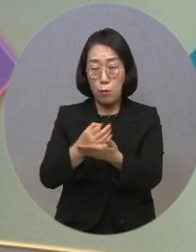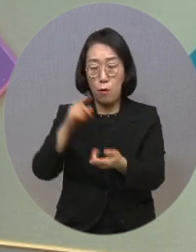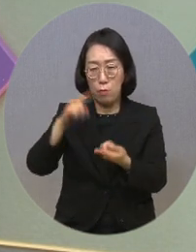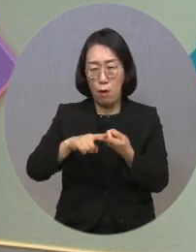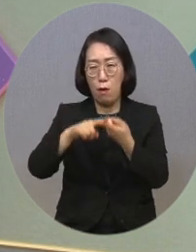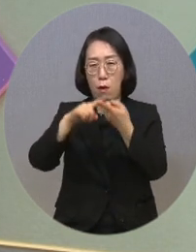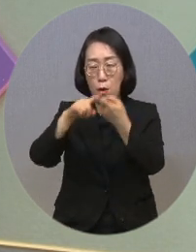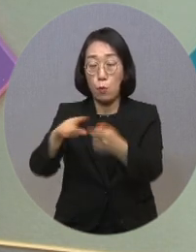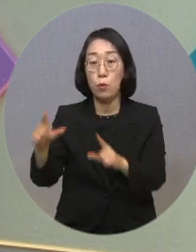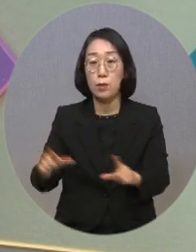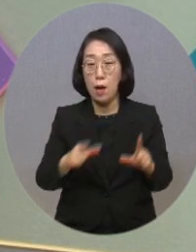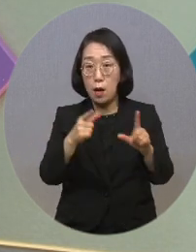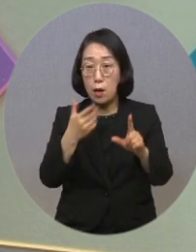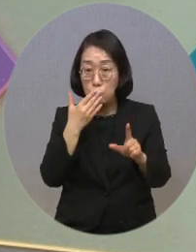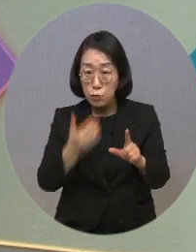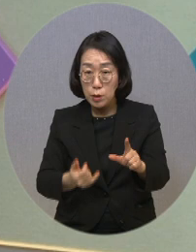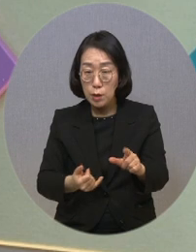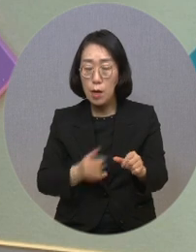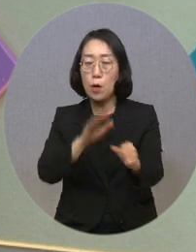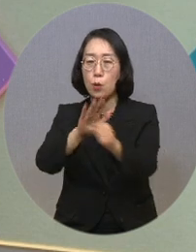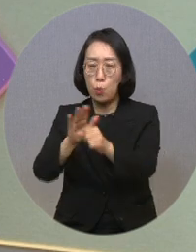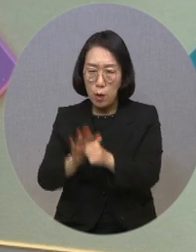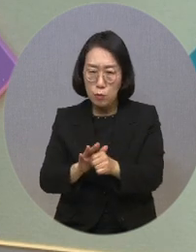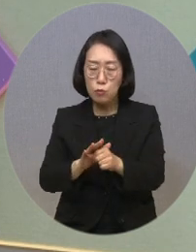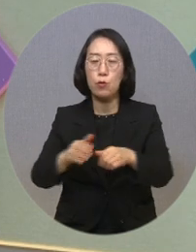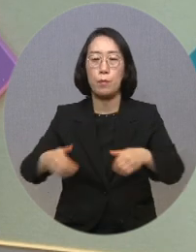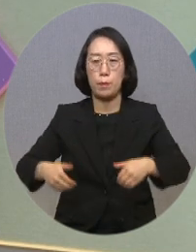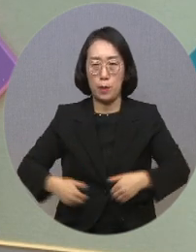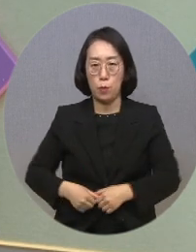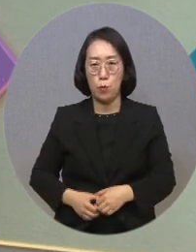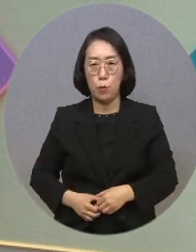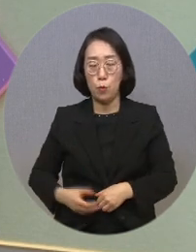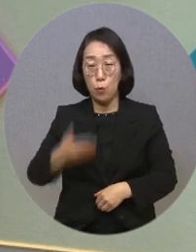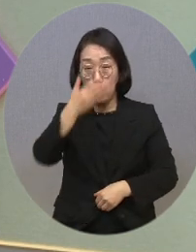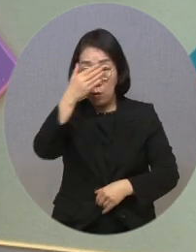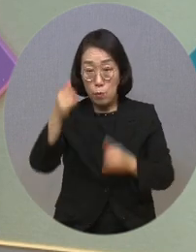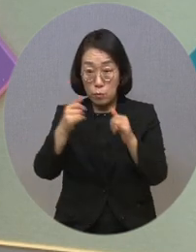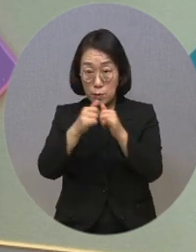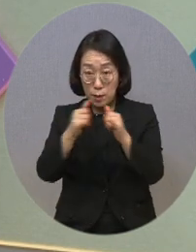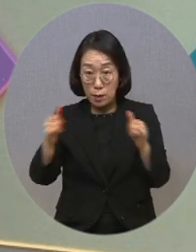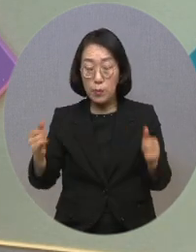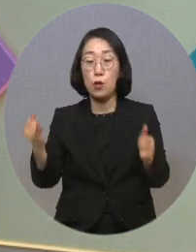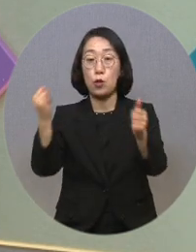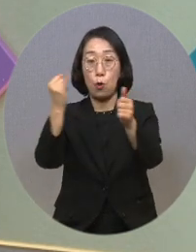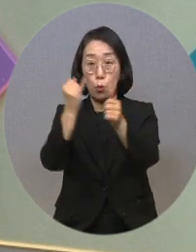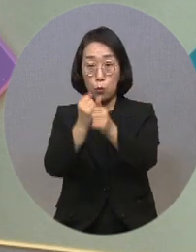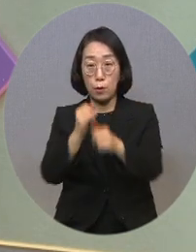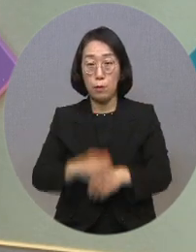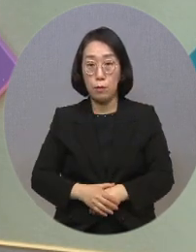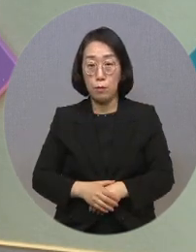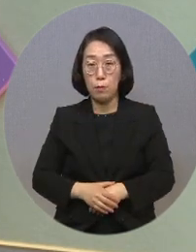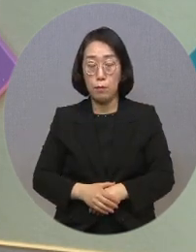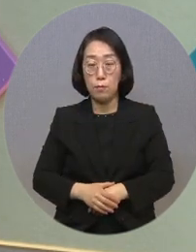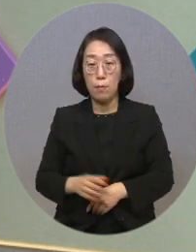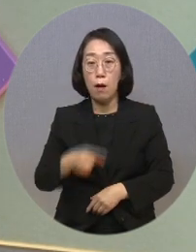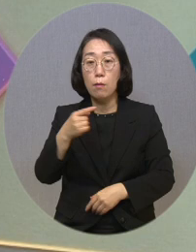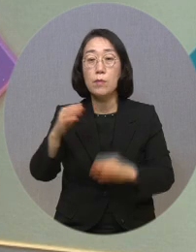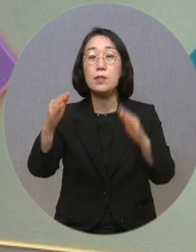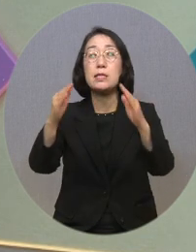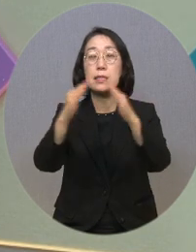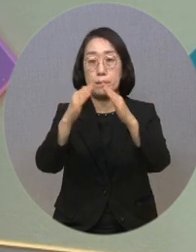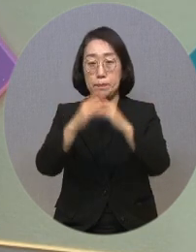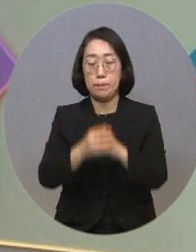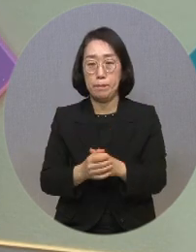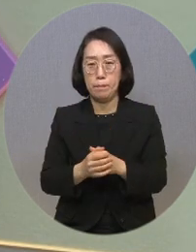좀 집중해야 될 필요가 있겠다. 그다음에 그 친구들이 결혼하고 집이 있어야 살 거 아닙니까? 그렇죠. 요새 아파트 값이